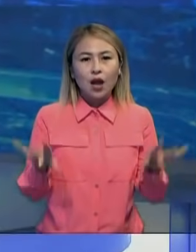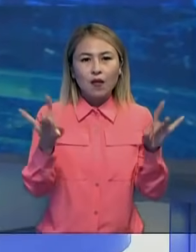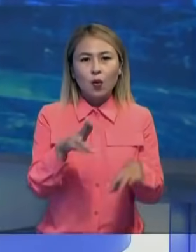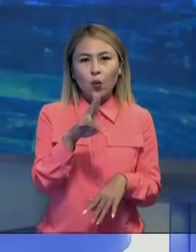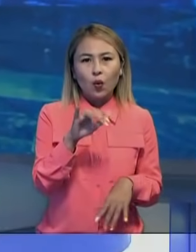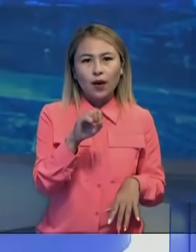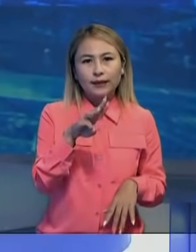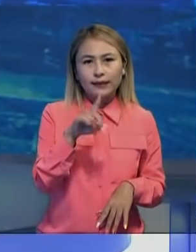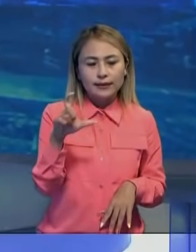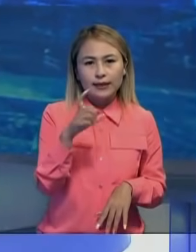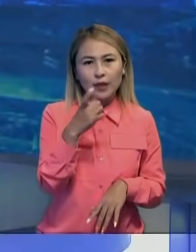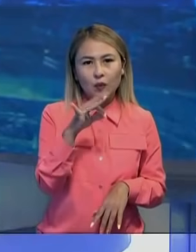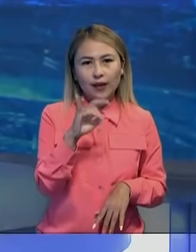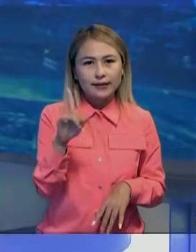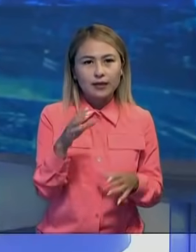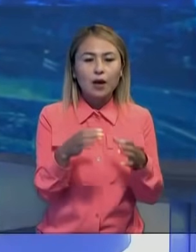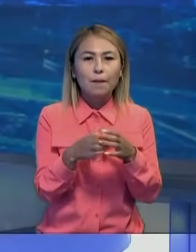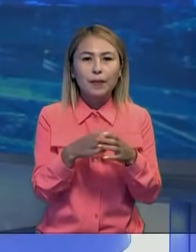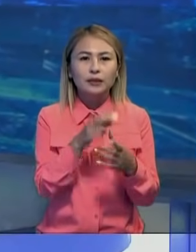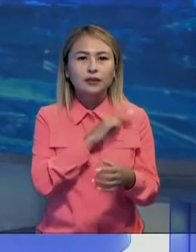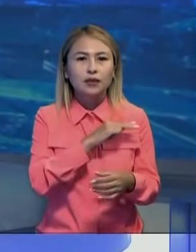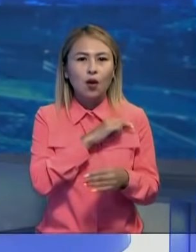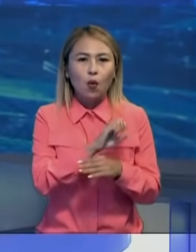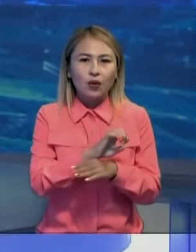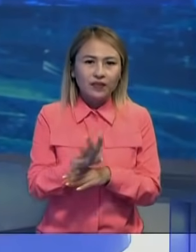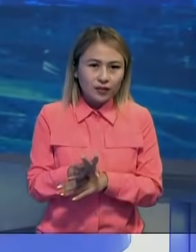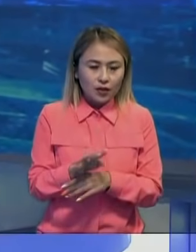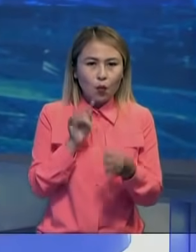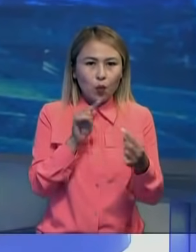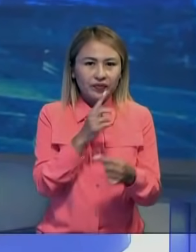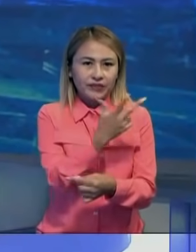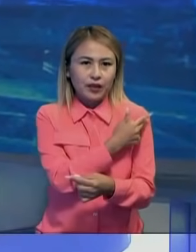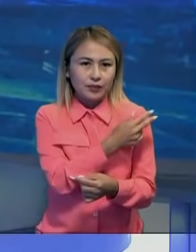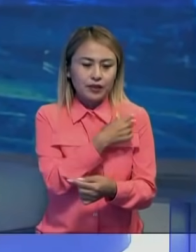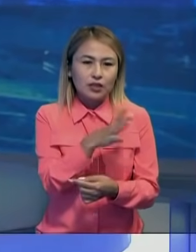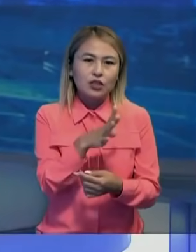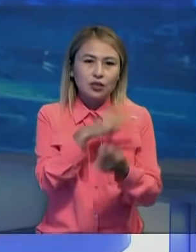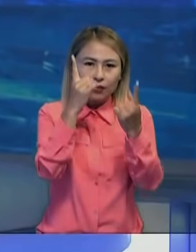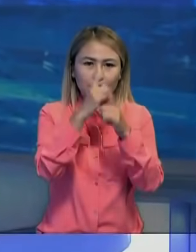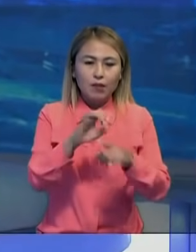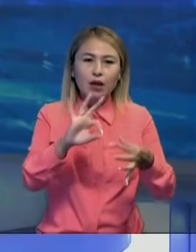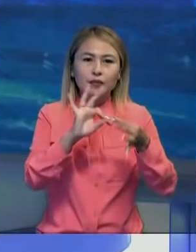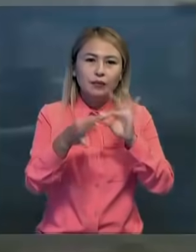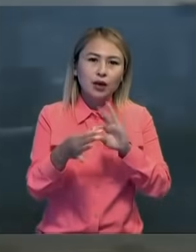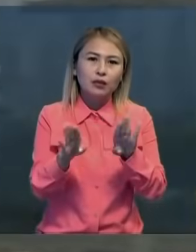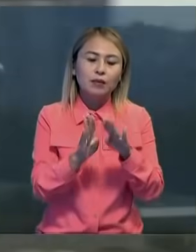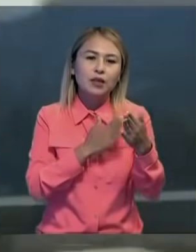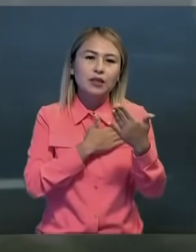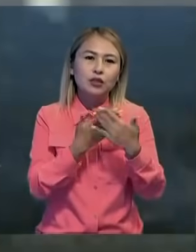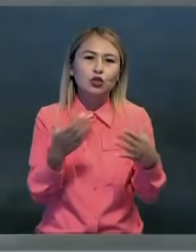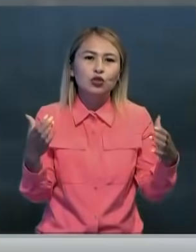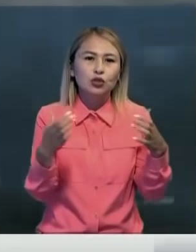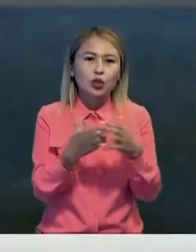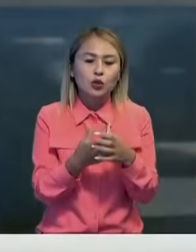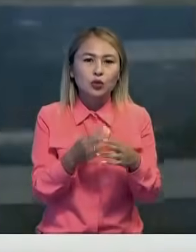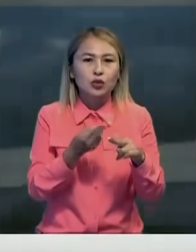Австралиялық Qantas Airways компаниясы қызметкерлерімен коронавирусқа қарсы екпе алуды талап ететін жариялады. Мәлімдемеге қарағанда